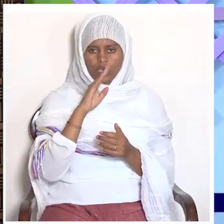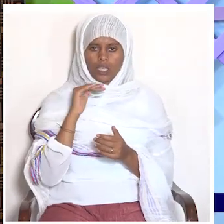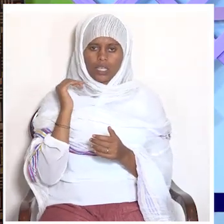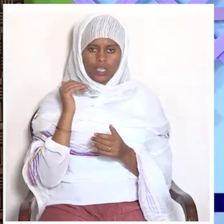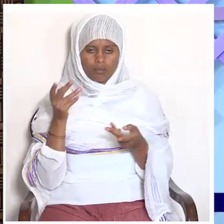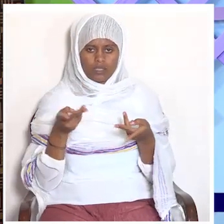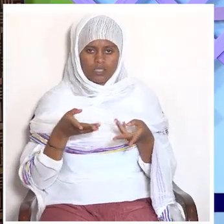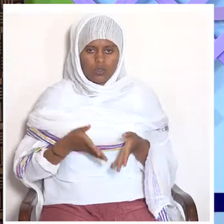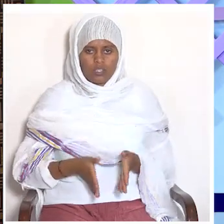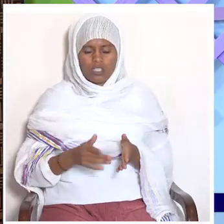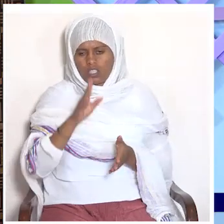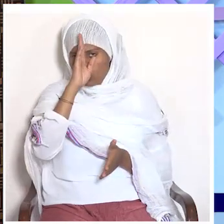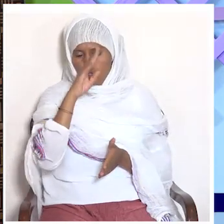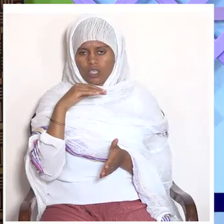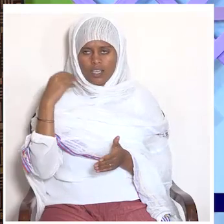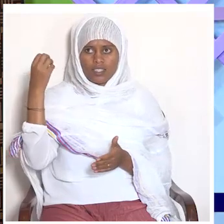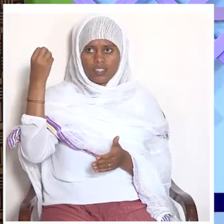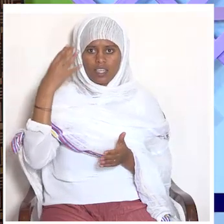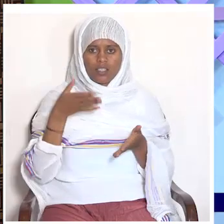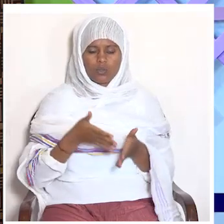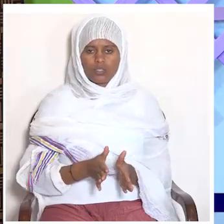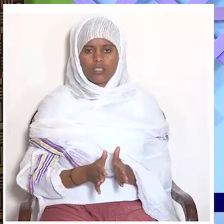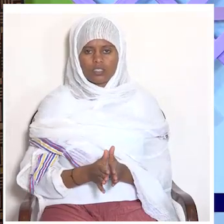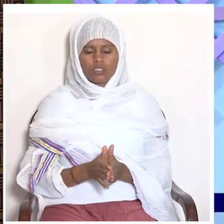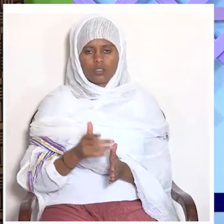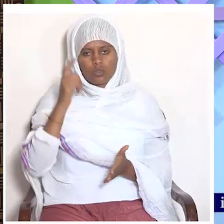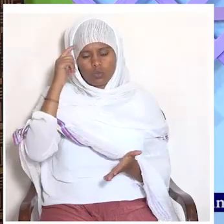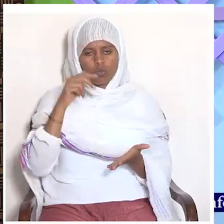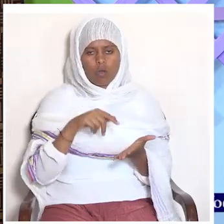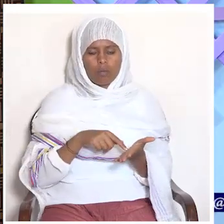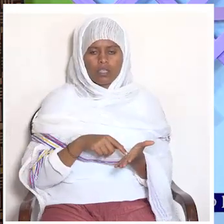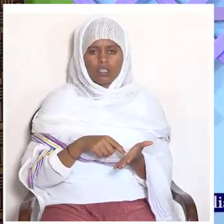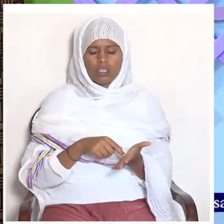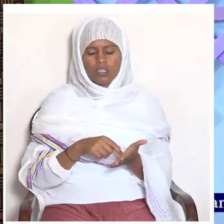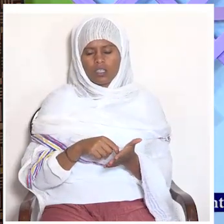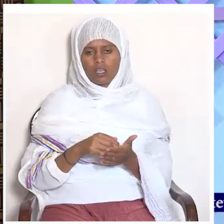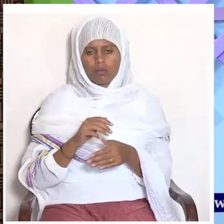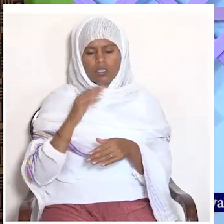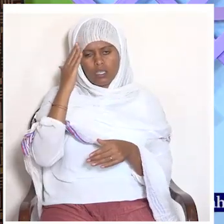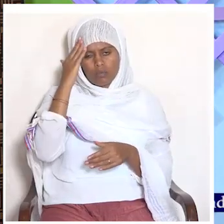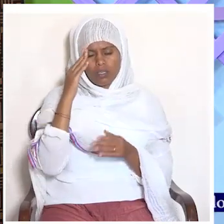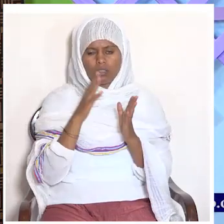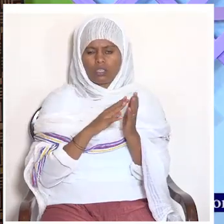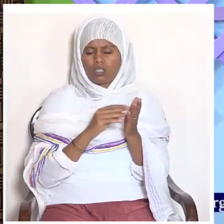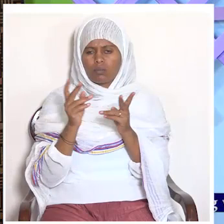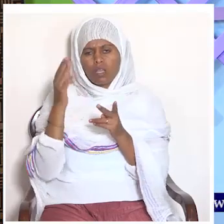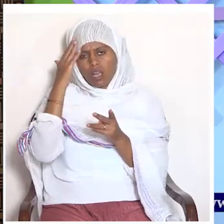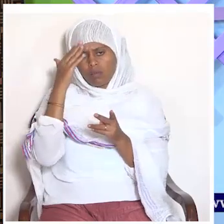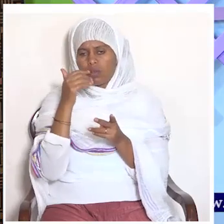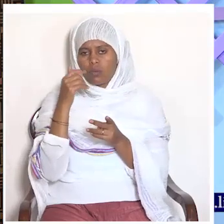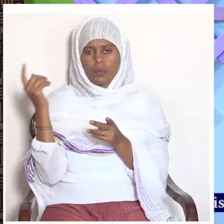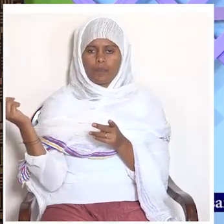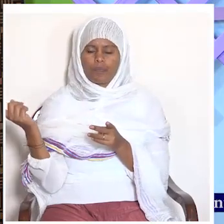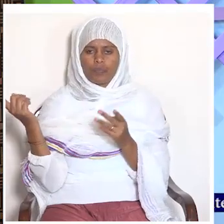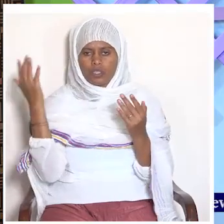ወርሒ ትወልድ እታ ወርሒ ድማ ፀሓይ ትወልድ። ተርጓሚ ሕልሚ ኣብ ሃገሮም ኣሎ ናብኡ